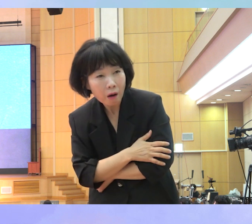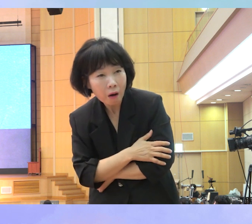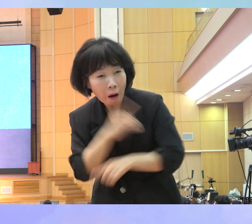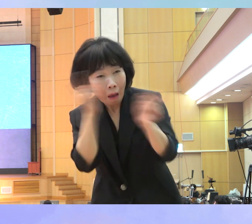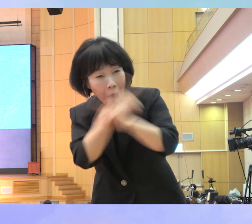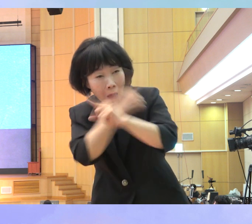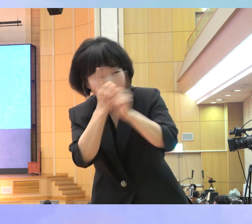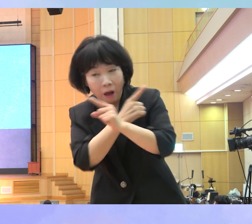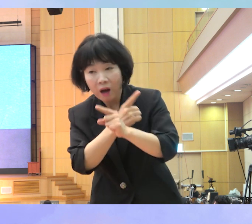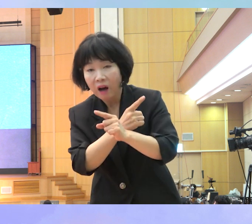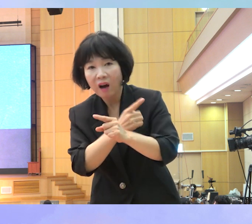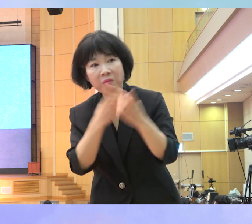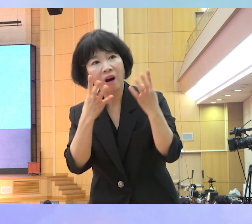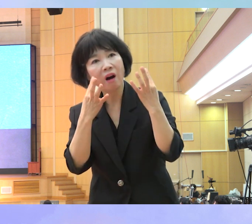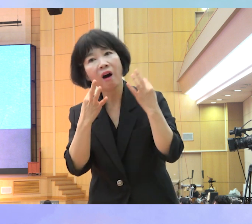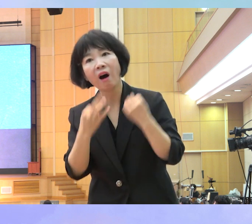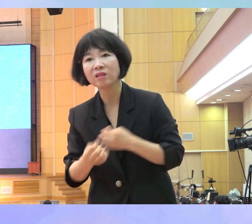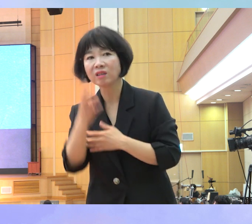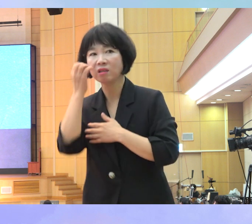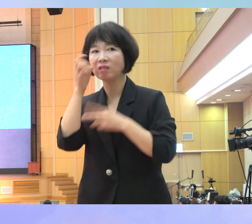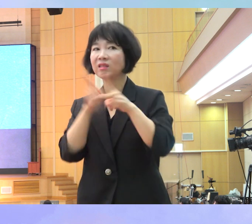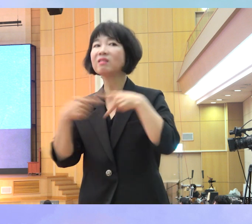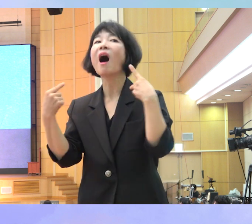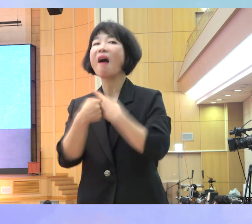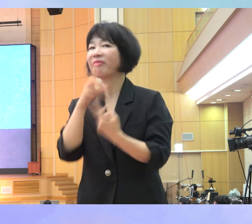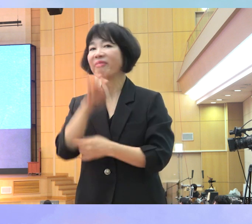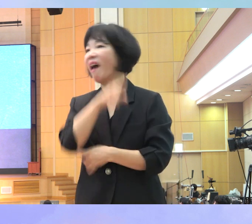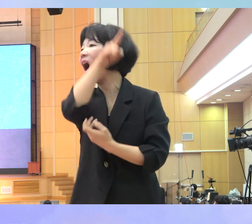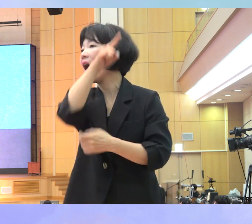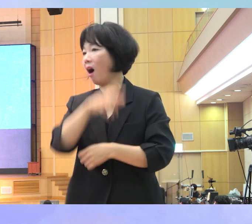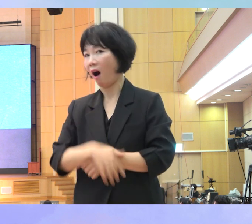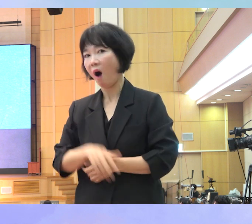그런 생각 먹을 수밖에 없지요. 어떨 때는